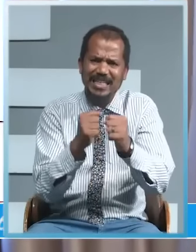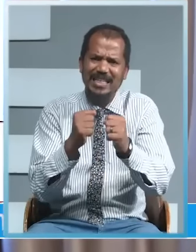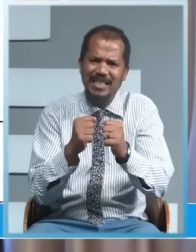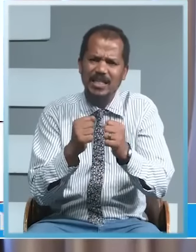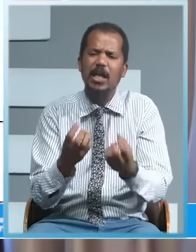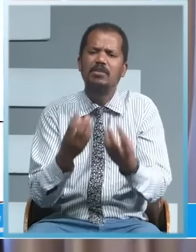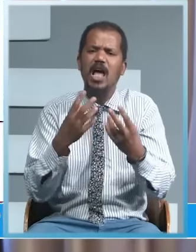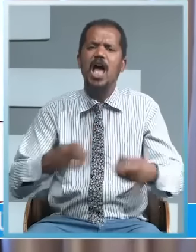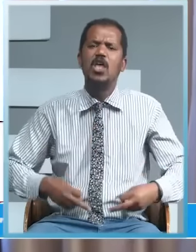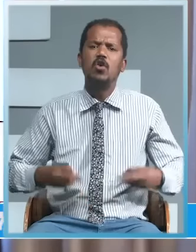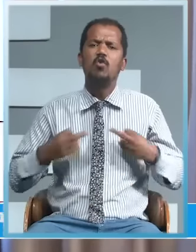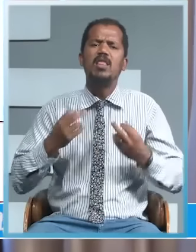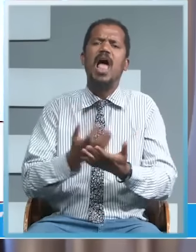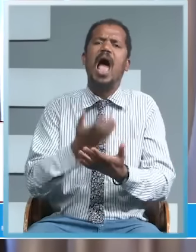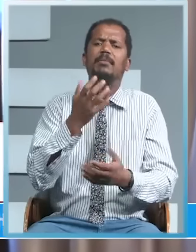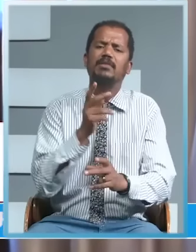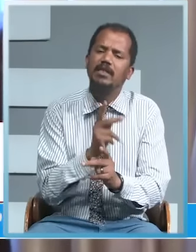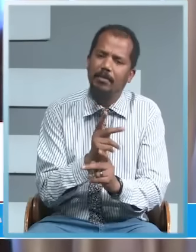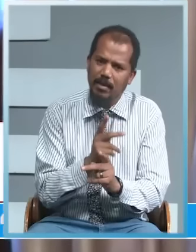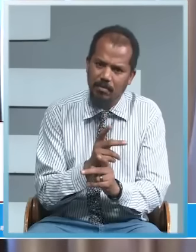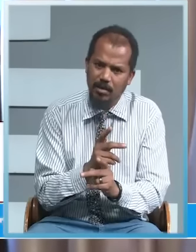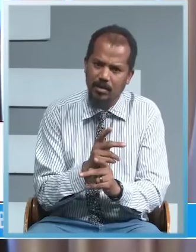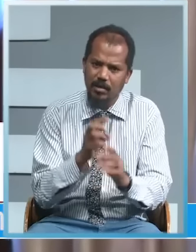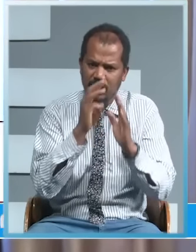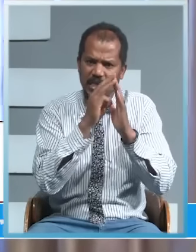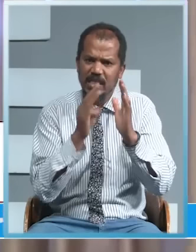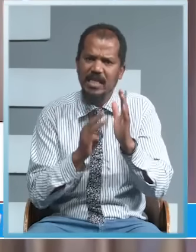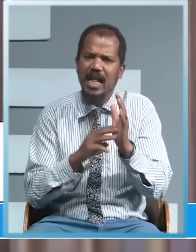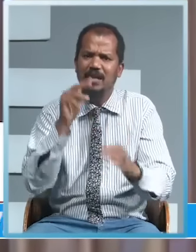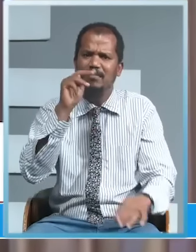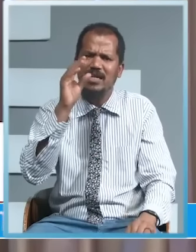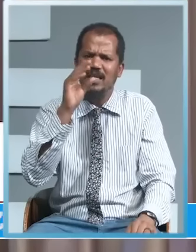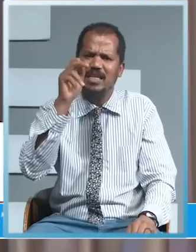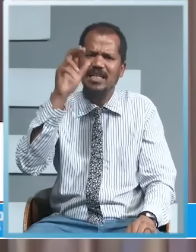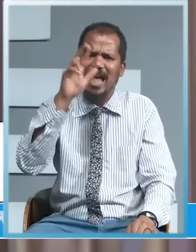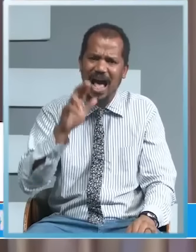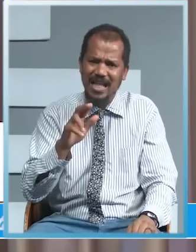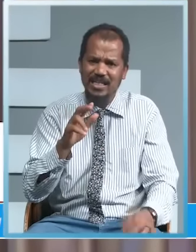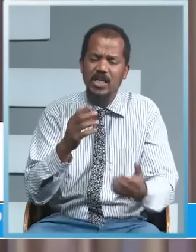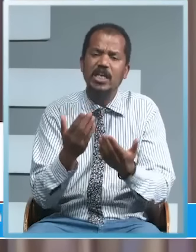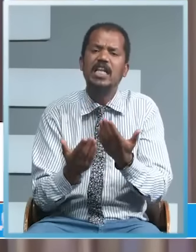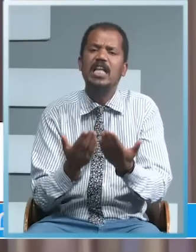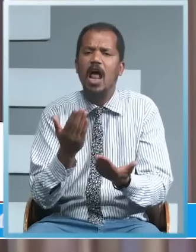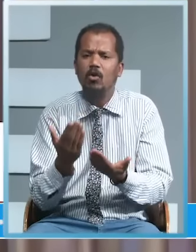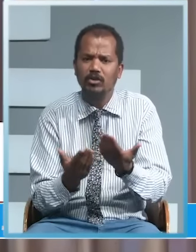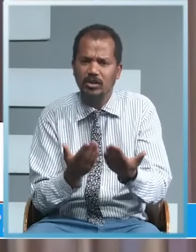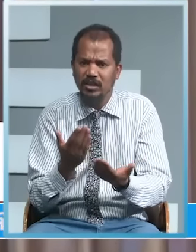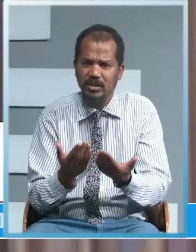የብዛት ሀብትን ከመጠበቅ ስርዓተ ምህዳሩን የስርዓተ ምህዳር ግልጋሎቱን